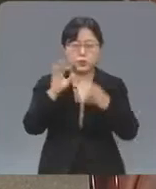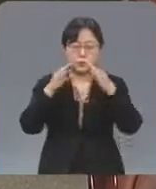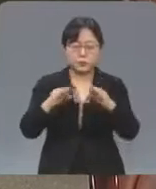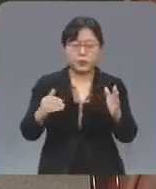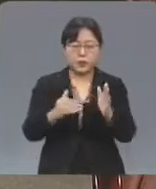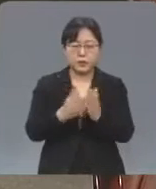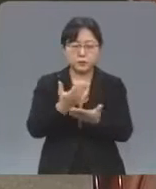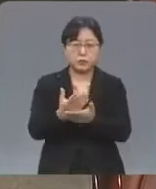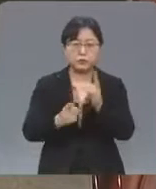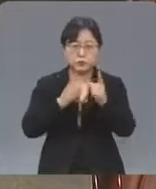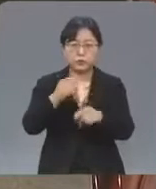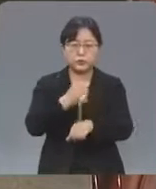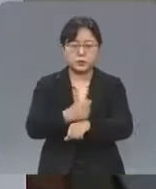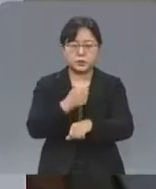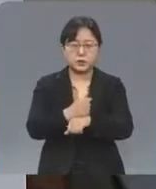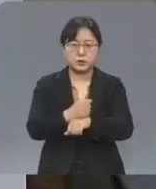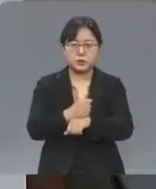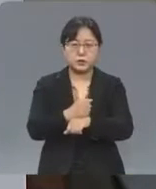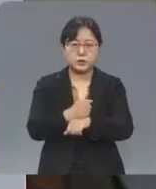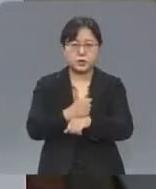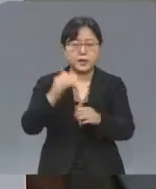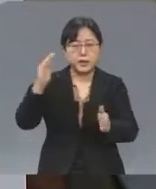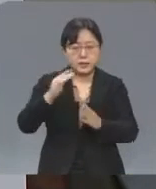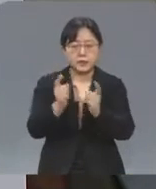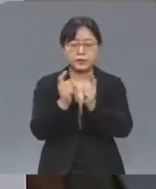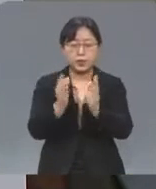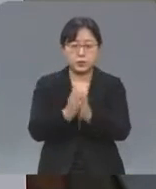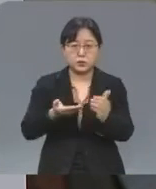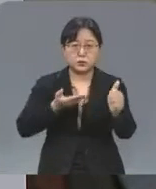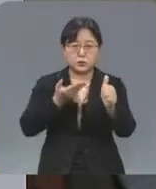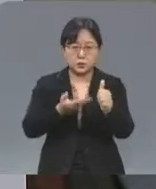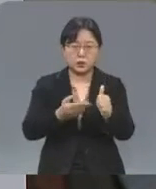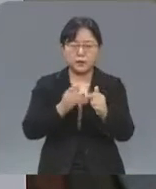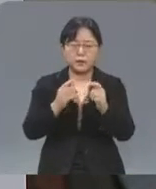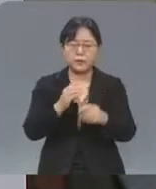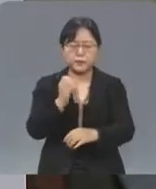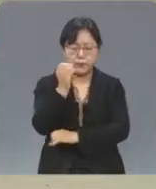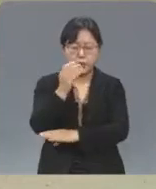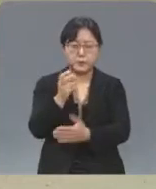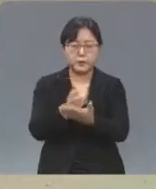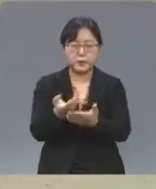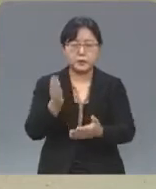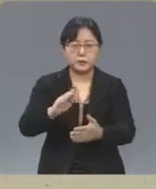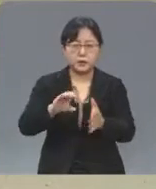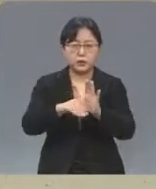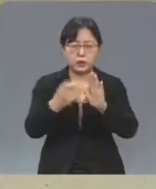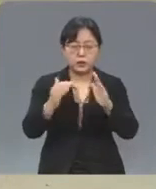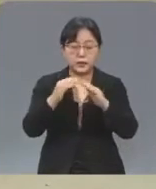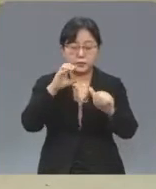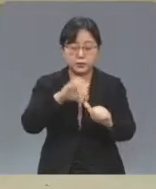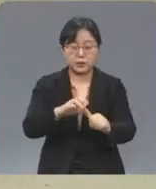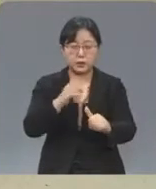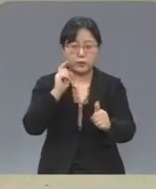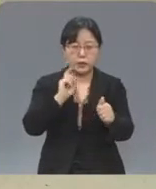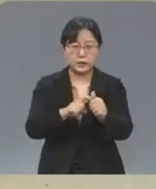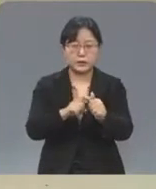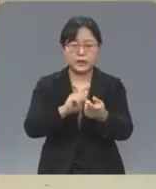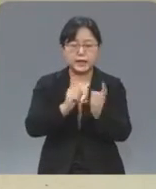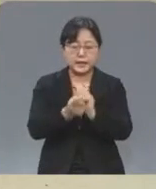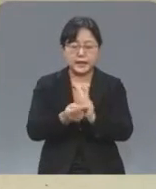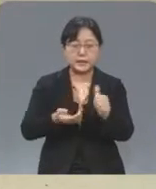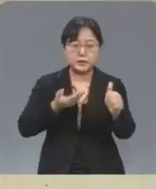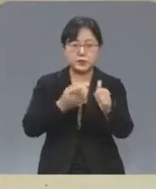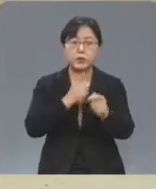밝혔습니다 원서접수는 수험생 본인이 제출하는 것이 원칙이지만 코론 알고 자가 격리 자 와 박진 자는 대리